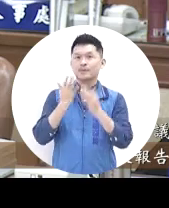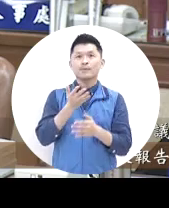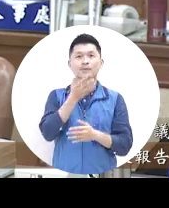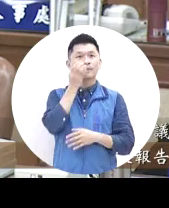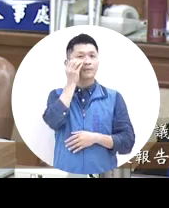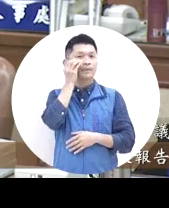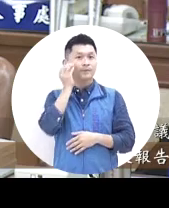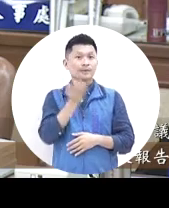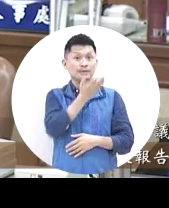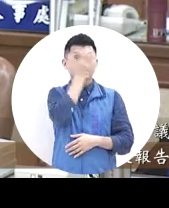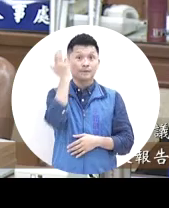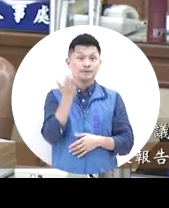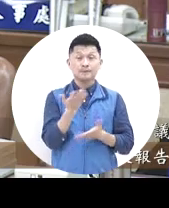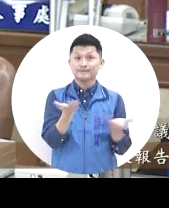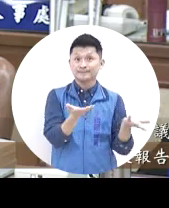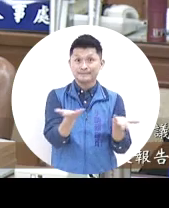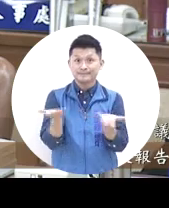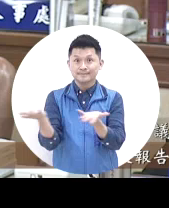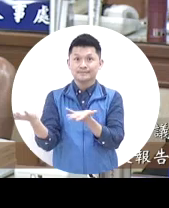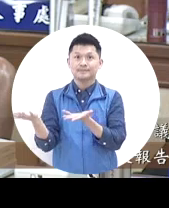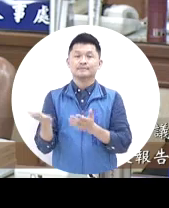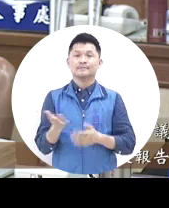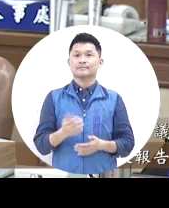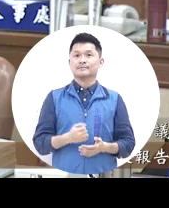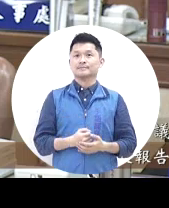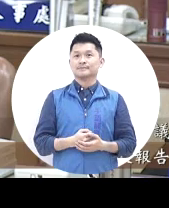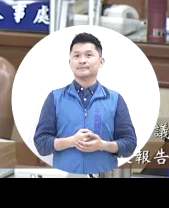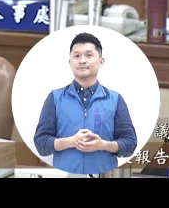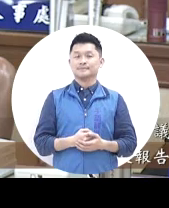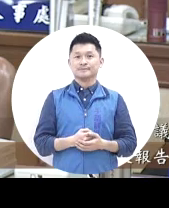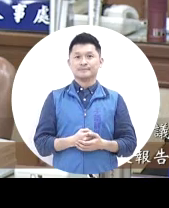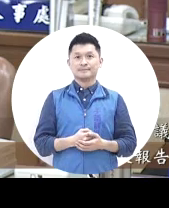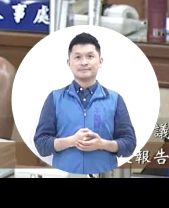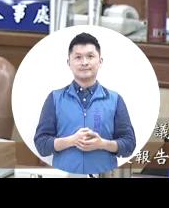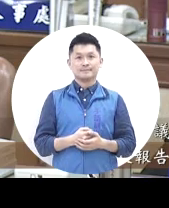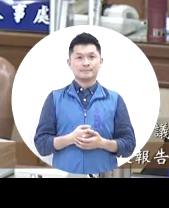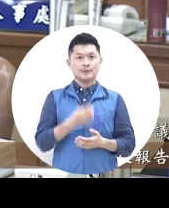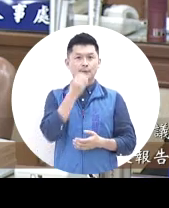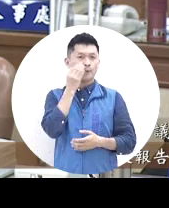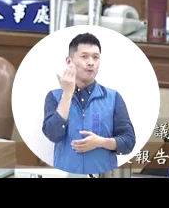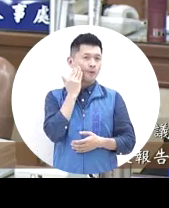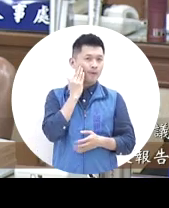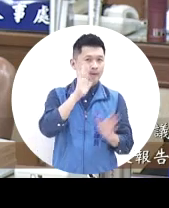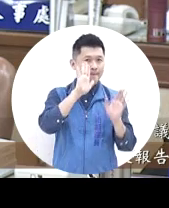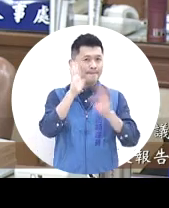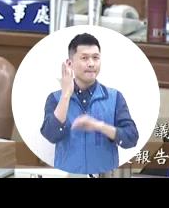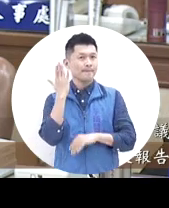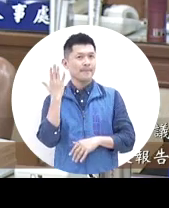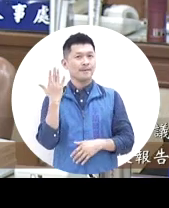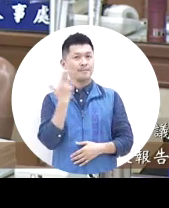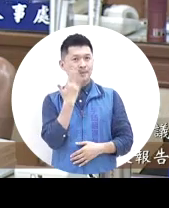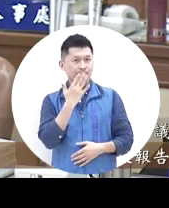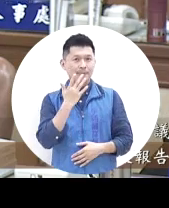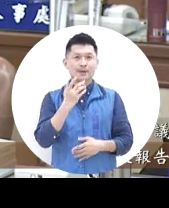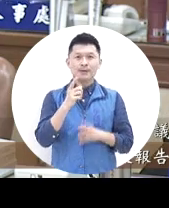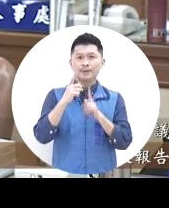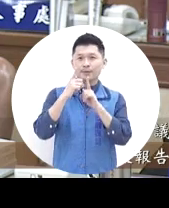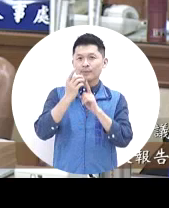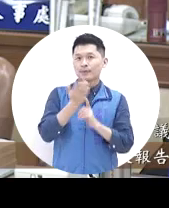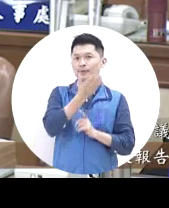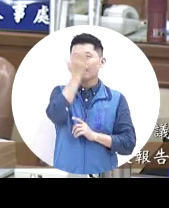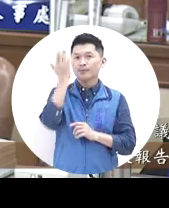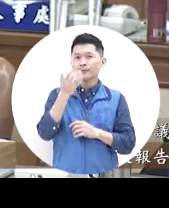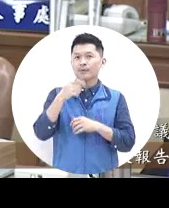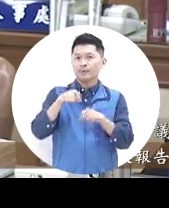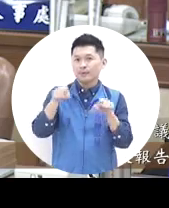上很多的好的美景、美食、小旅行来给我们行销，我们